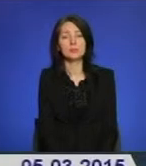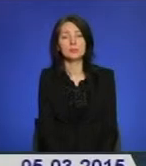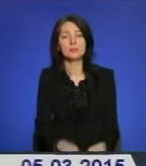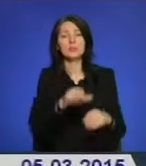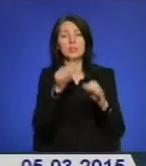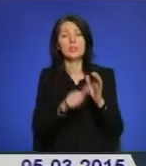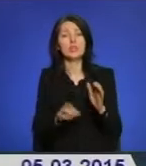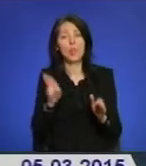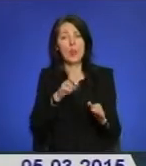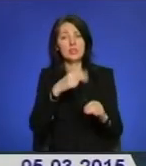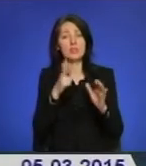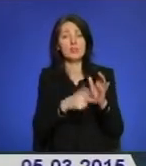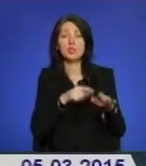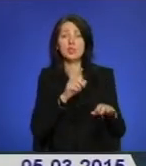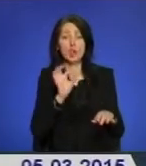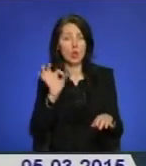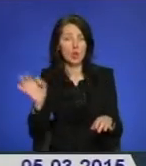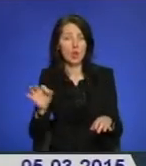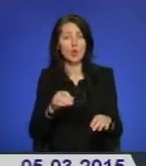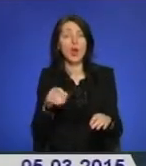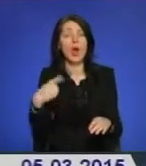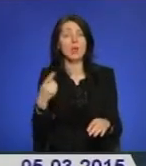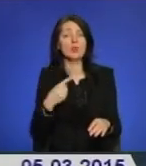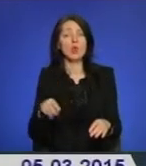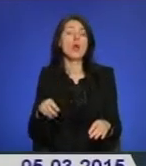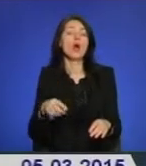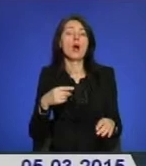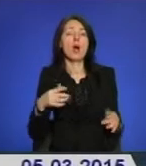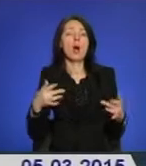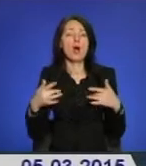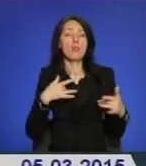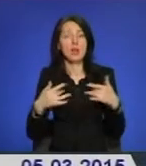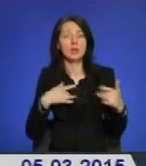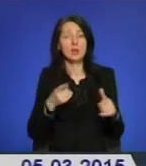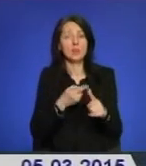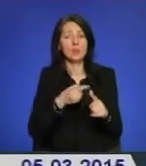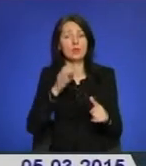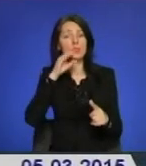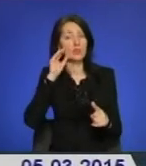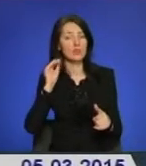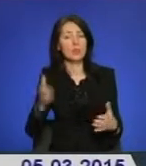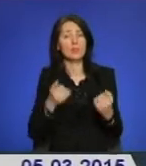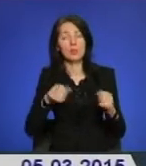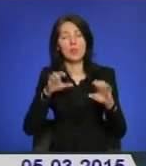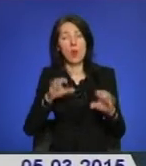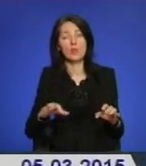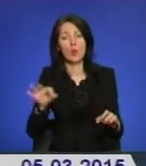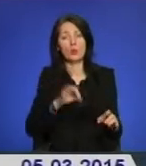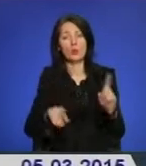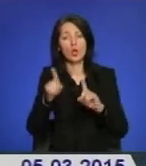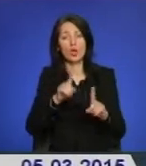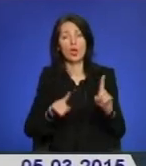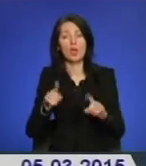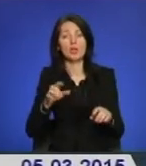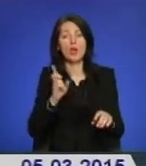16 березня у 18:00 в обласному академічному драматичному театрі імені Тараса Шевченка за підтримки голови обласної ради Василя